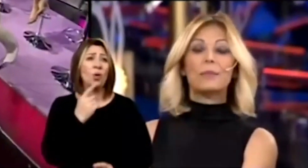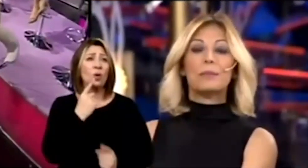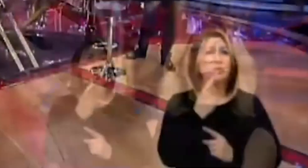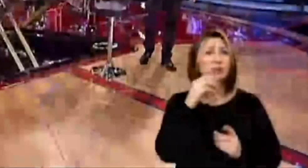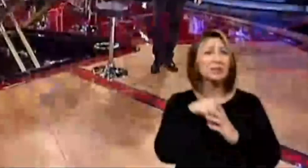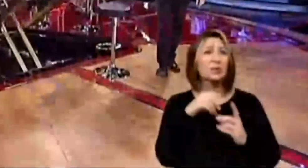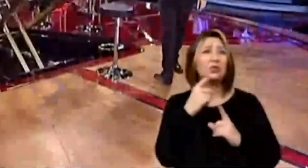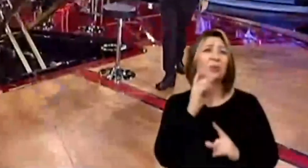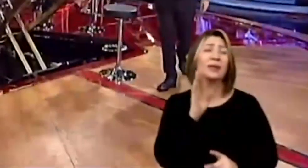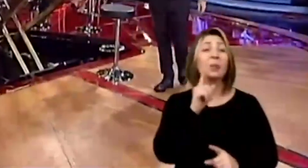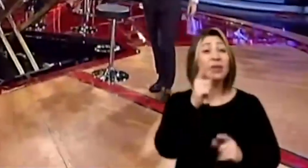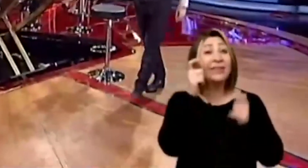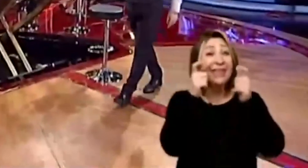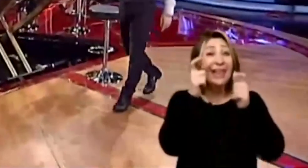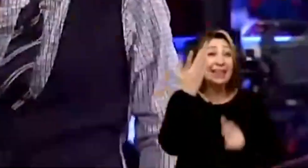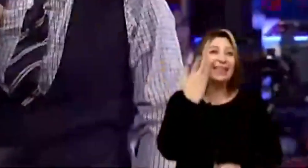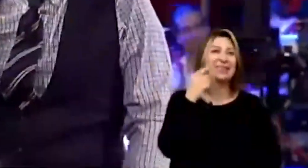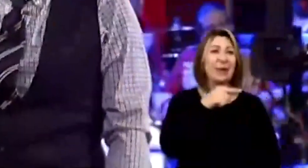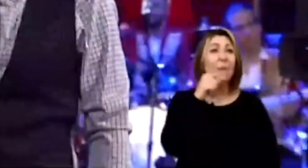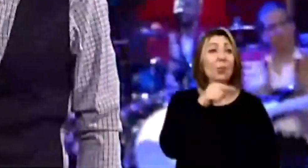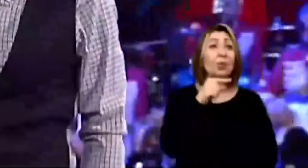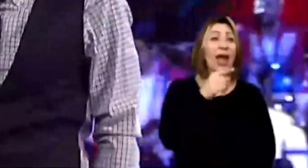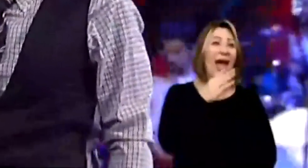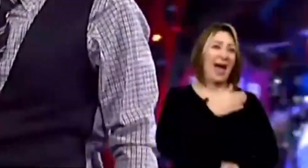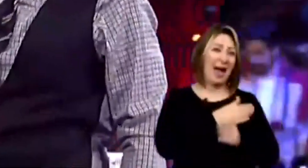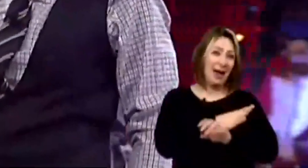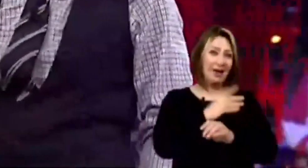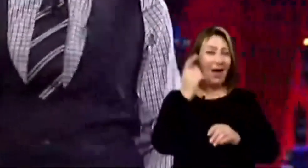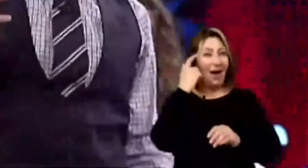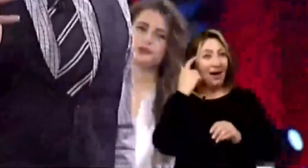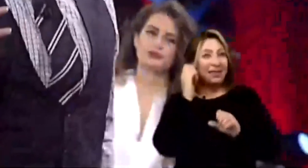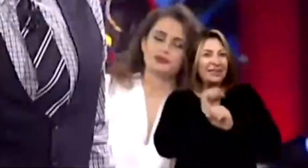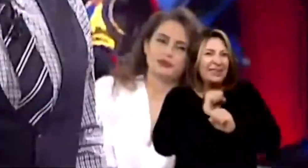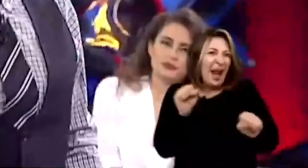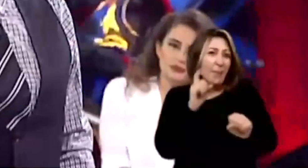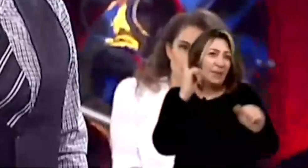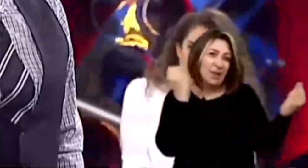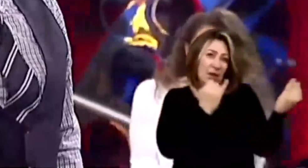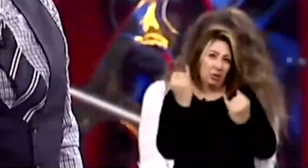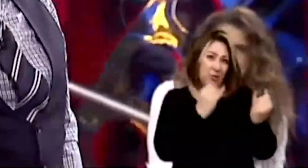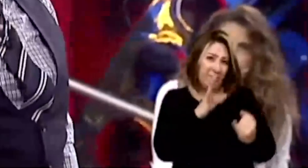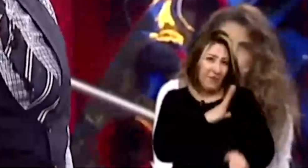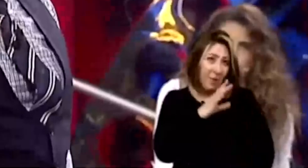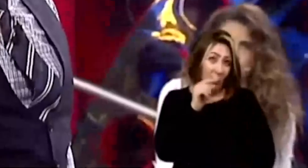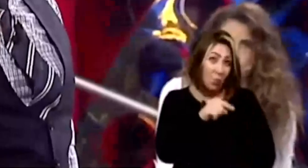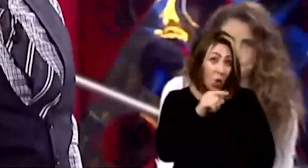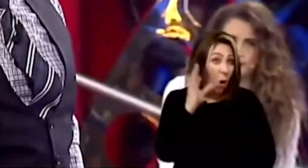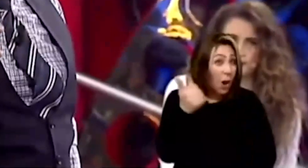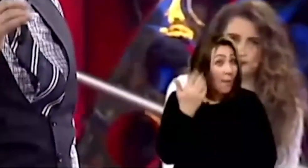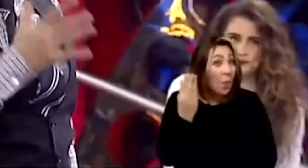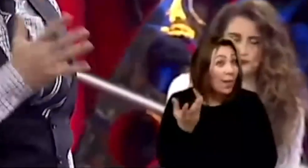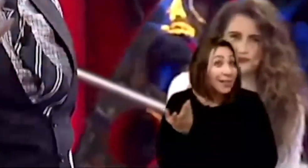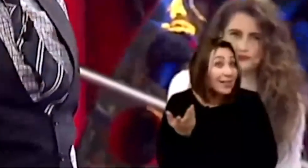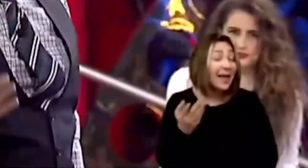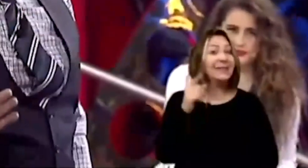dur. İçin konuşmak. Bakın burayı dikkatle izleyin. Burada hakikaten akla ziyan bir tartışma geçiyor. Buradaki önemli olan